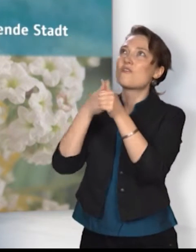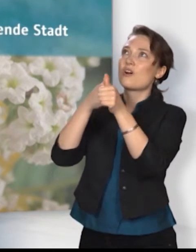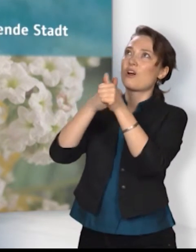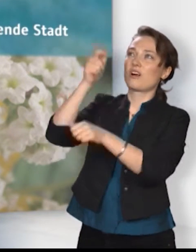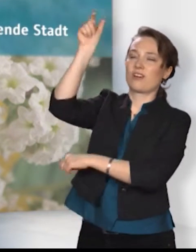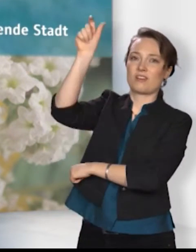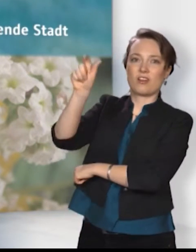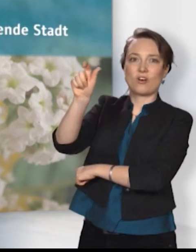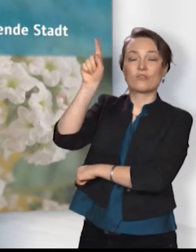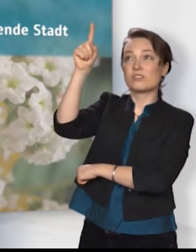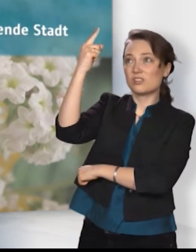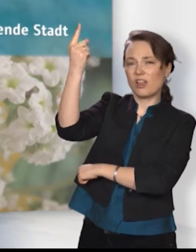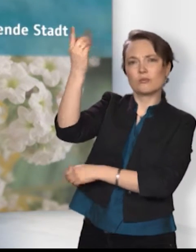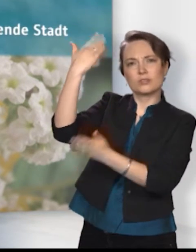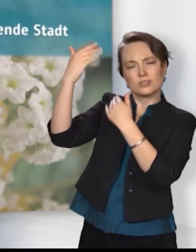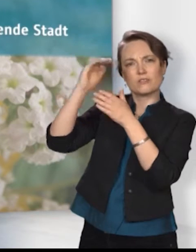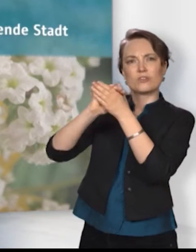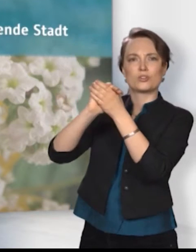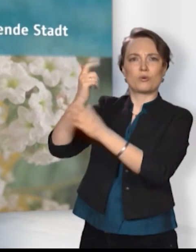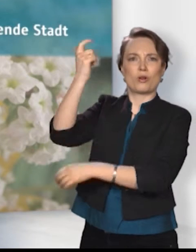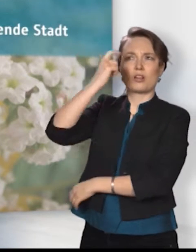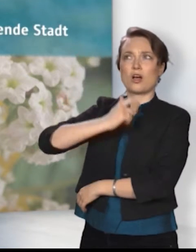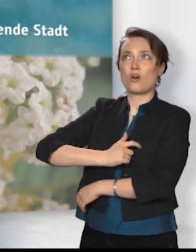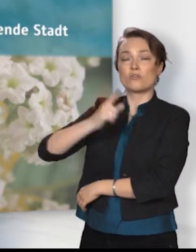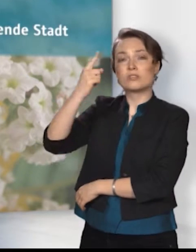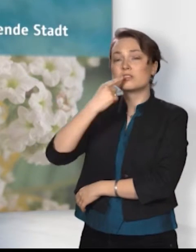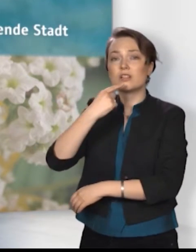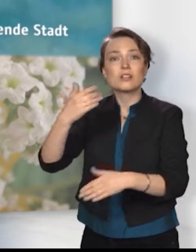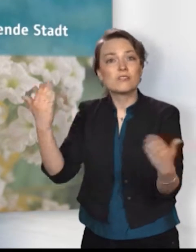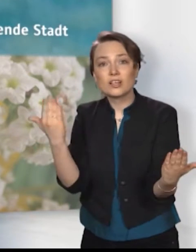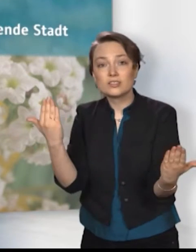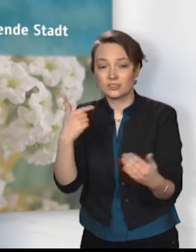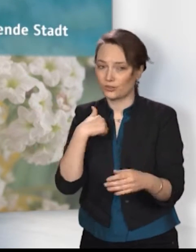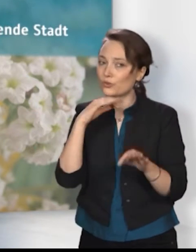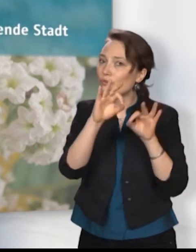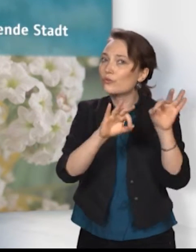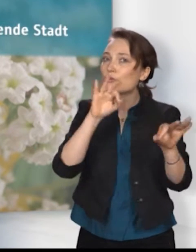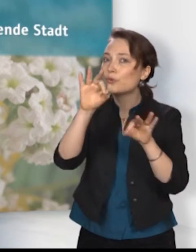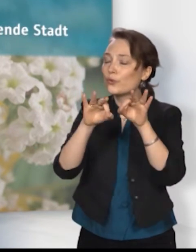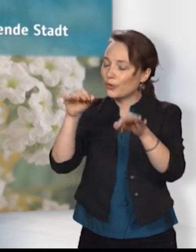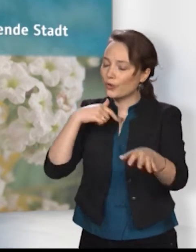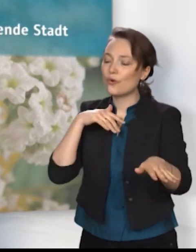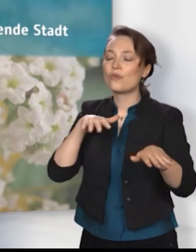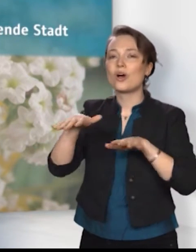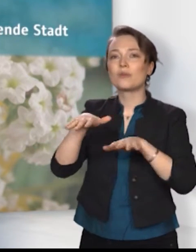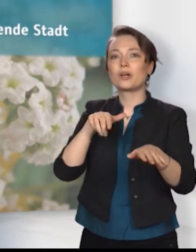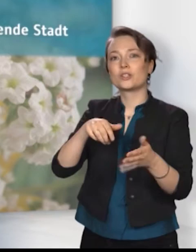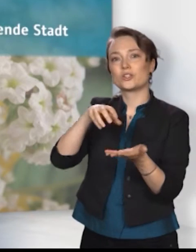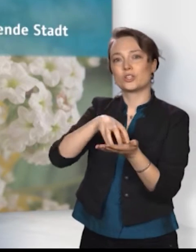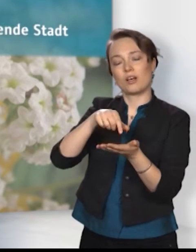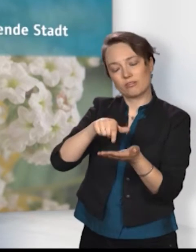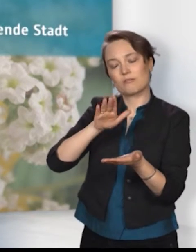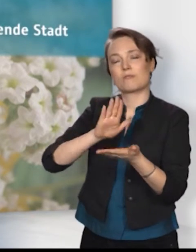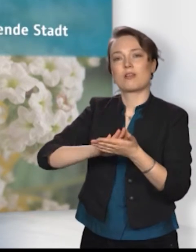der versprochen hat: Ich bereite für euch eine